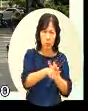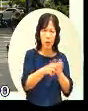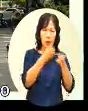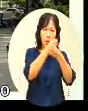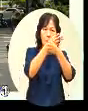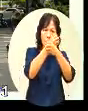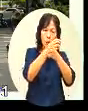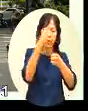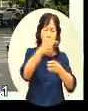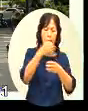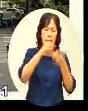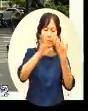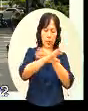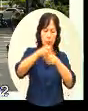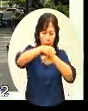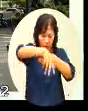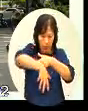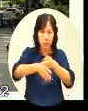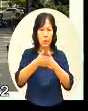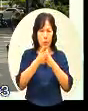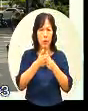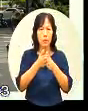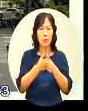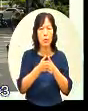灯要另外一个系统，因为我们在